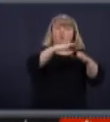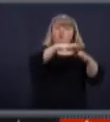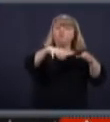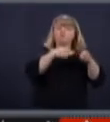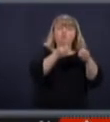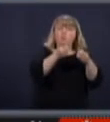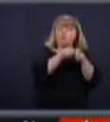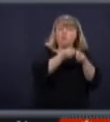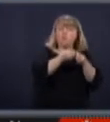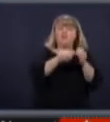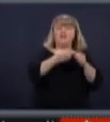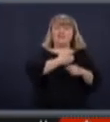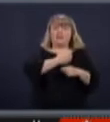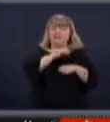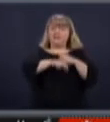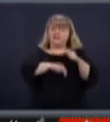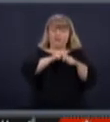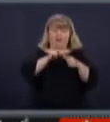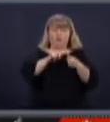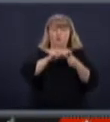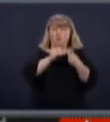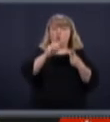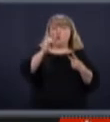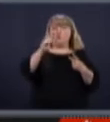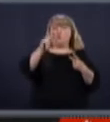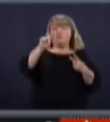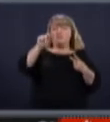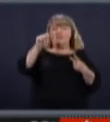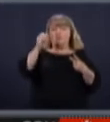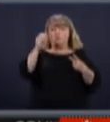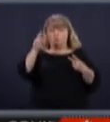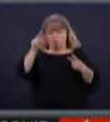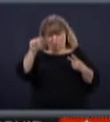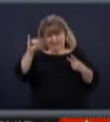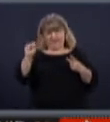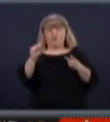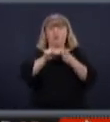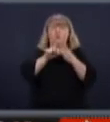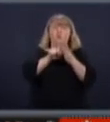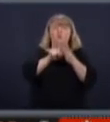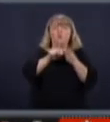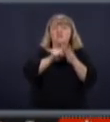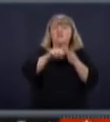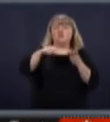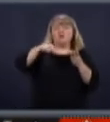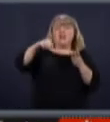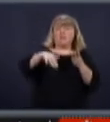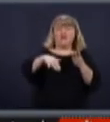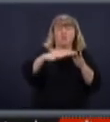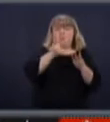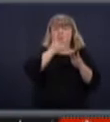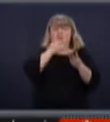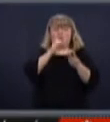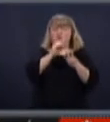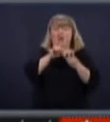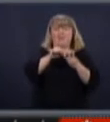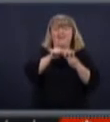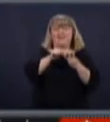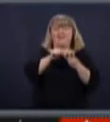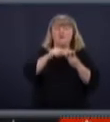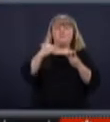la capitale nationale, l'Outaouais, et j'ai mentionné Chaudière-Appalaches. Il faudrait le remplacer par Mauricie-Centre du Québec. Je m'excuse, là, j'ai fait une petite